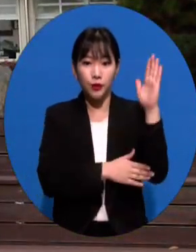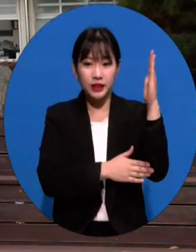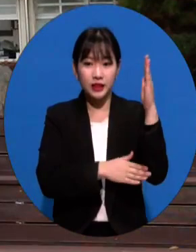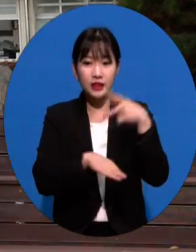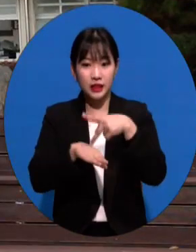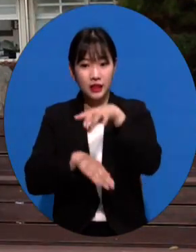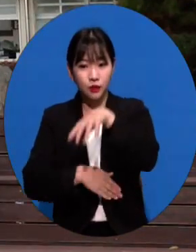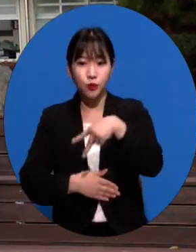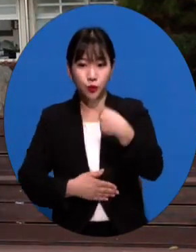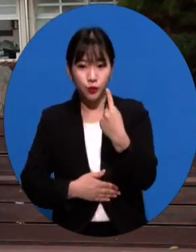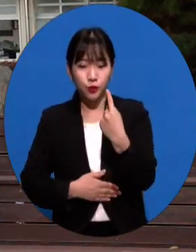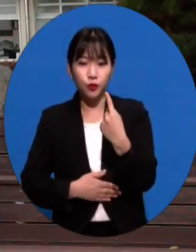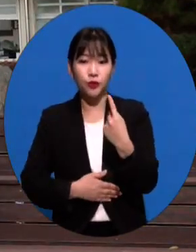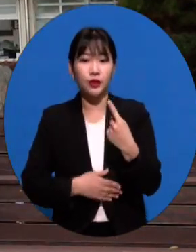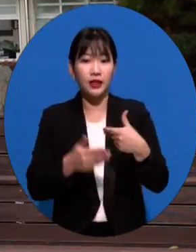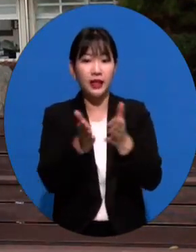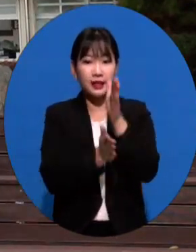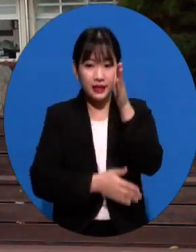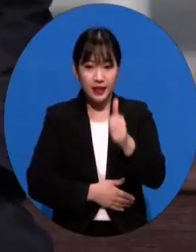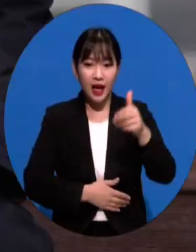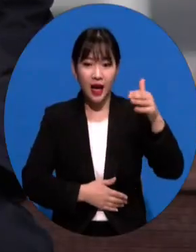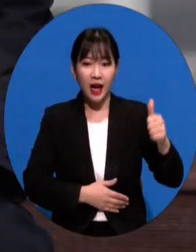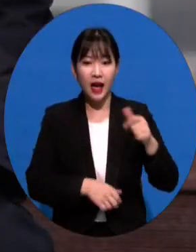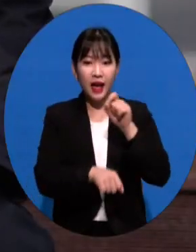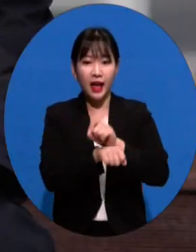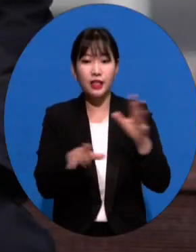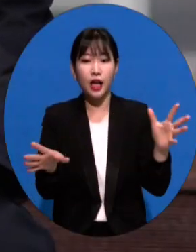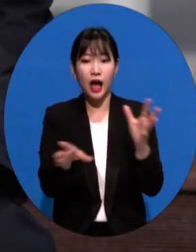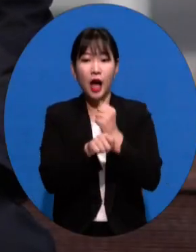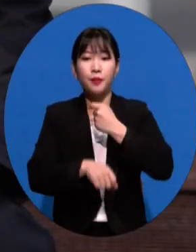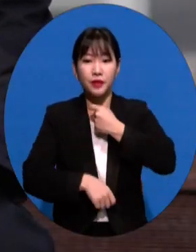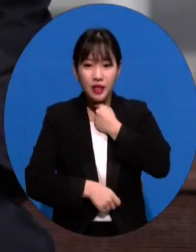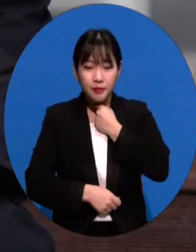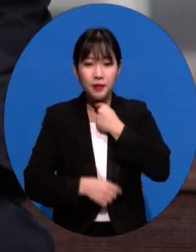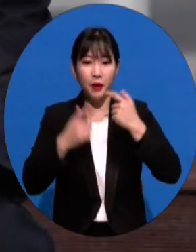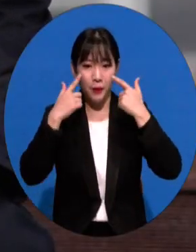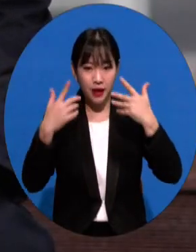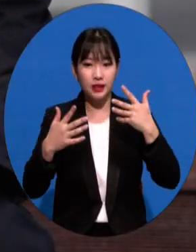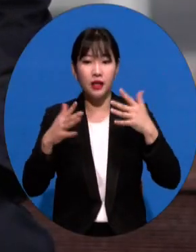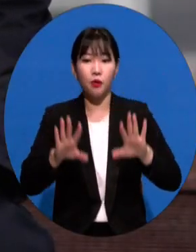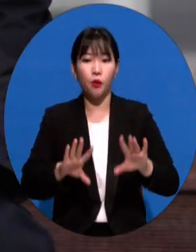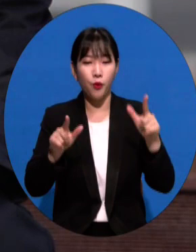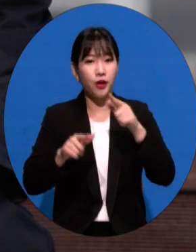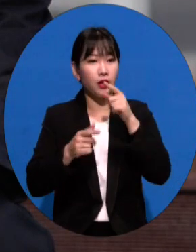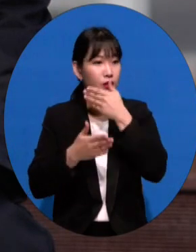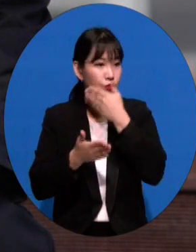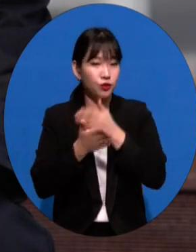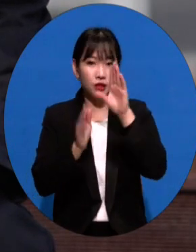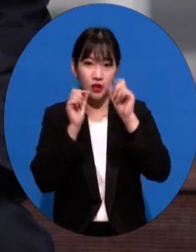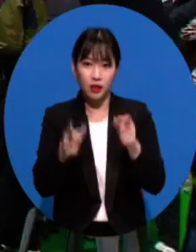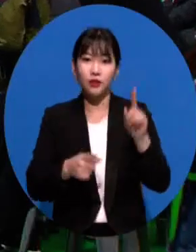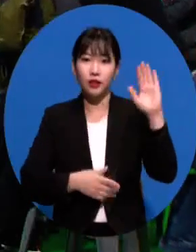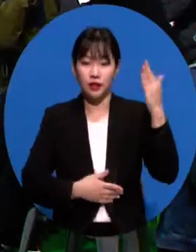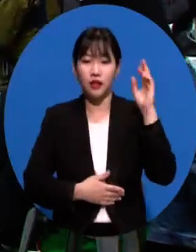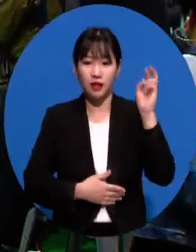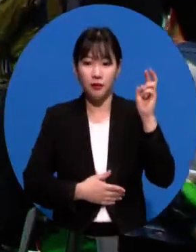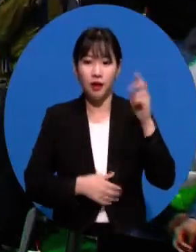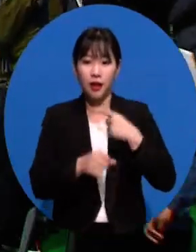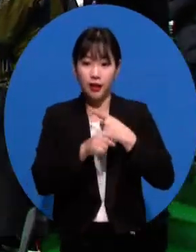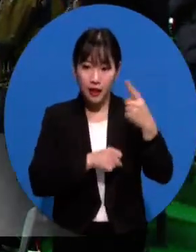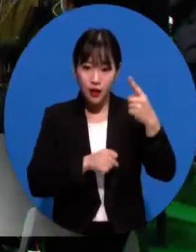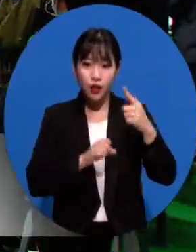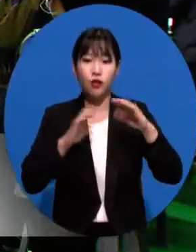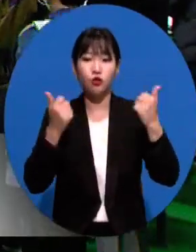목포시도 신안군도 단체장애의 행정통합 의지는 분명합니다 올해가 분수령이 될 전망입니다 내년에는